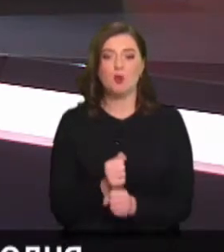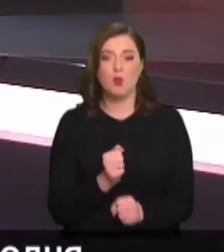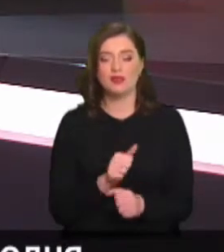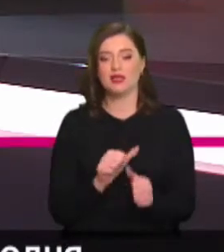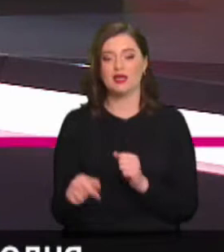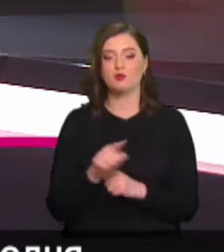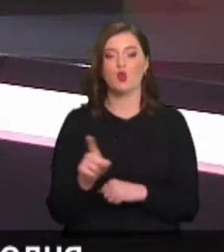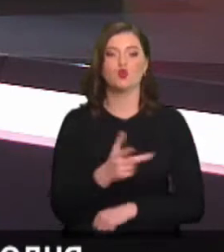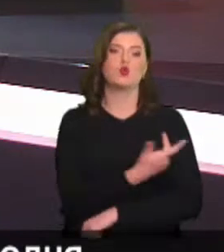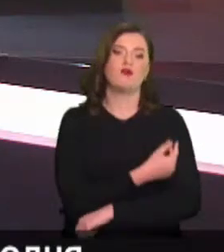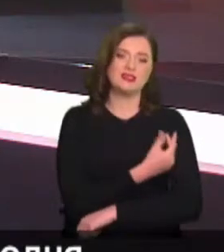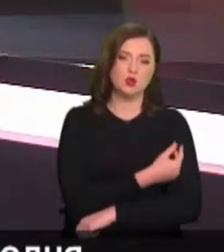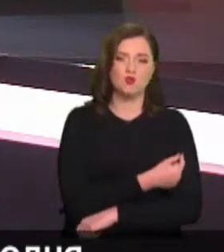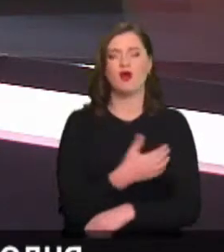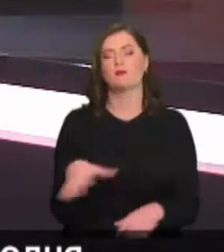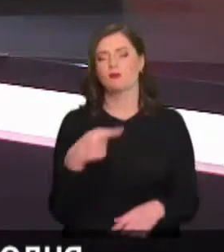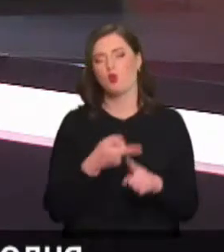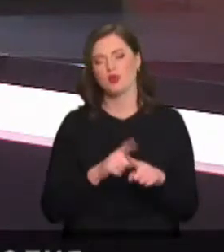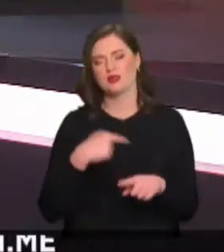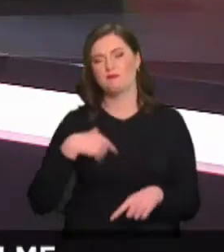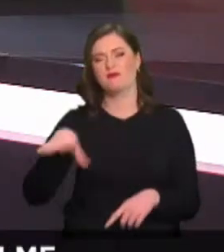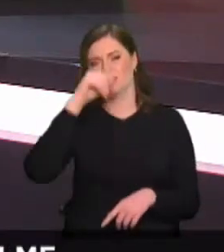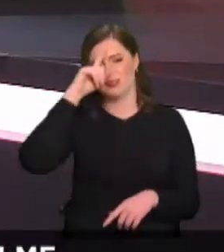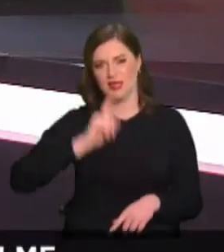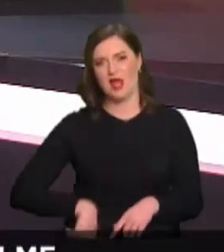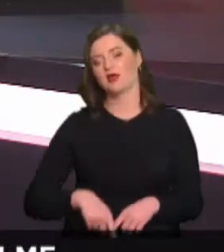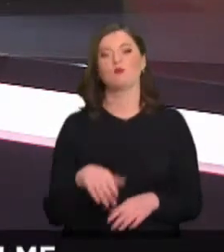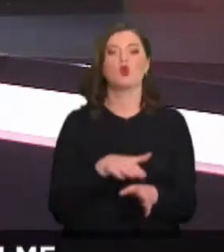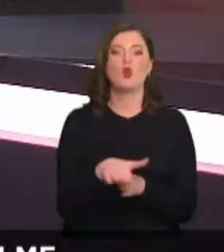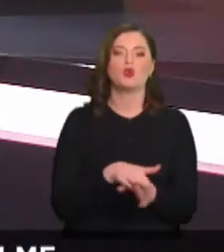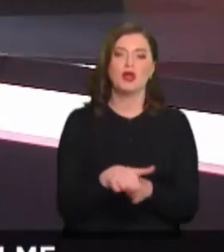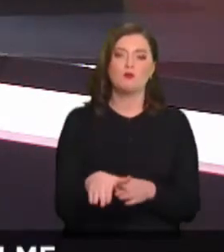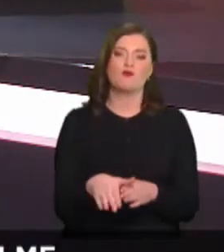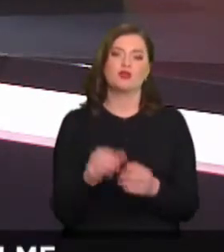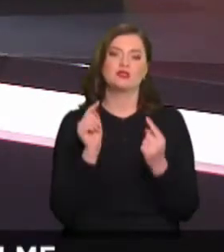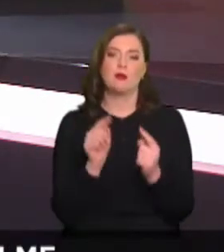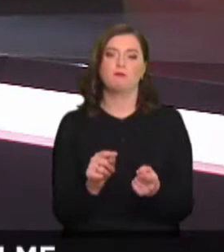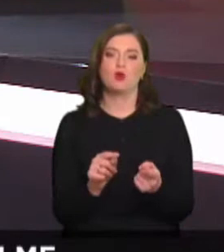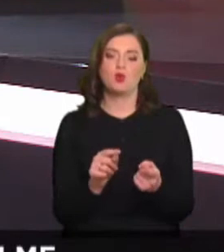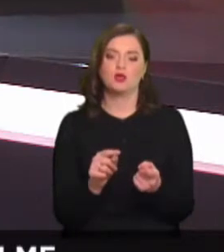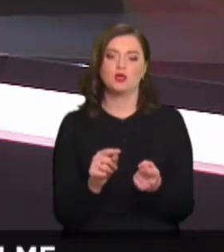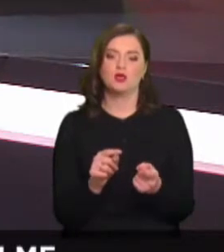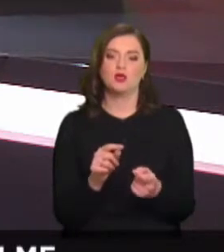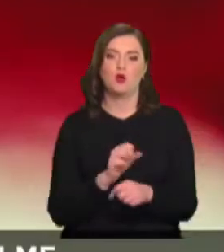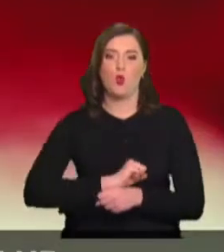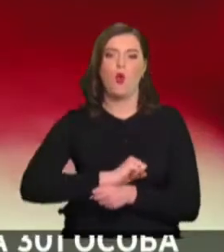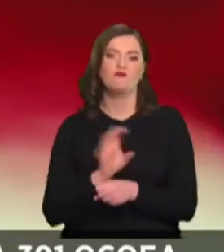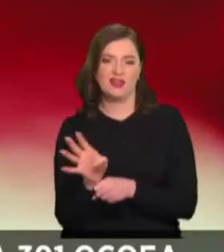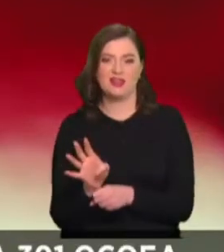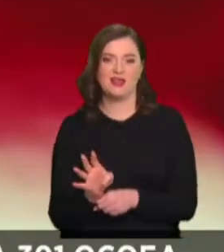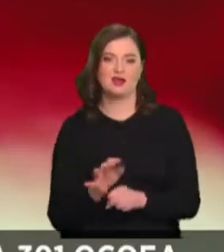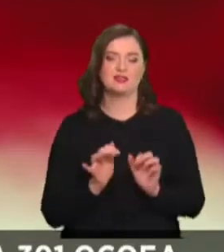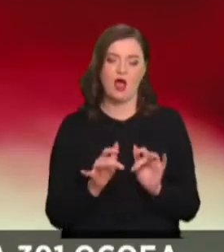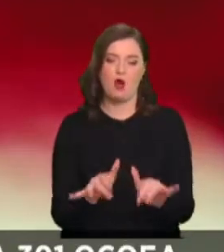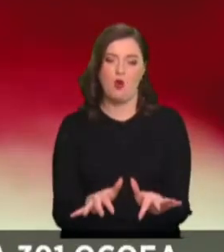того, що вакцинуватися, так, про це ми всі знаємо, дотримуватися проти ковідних якихось